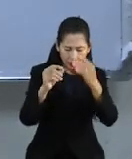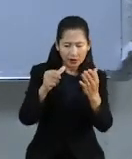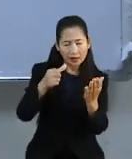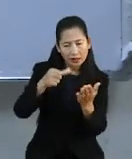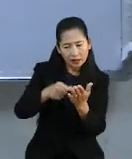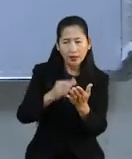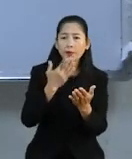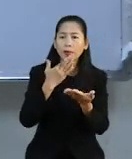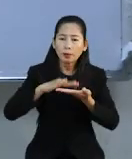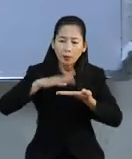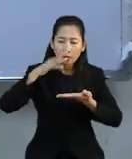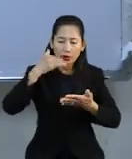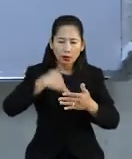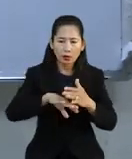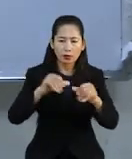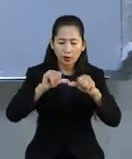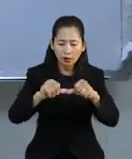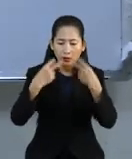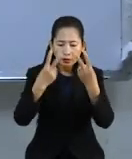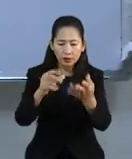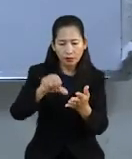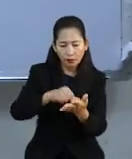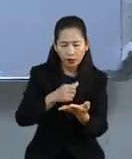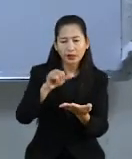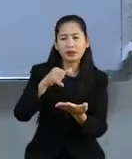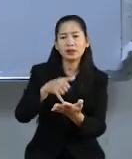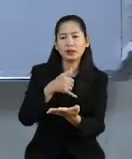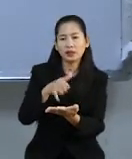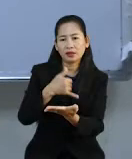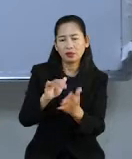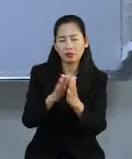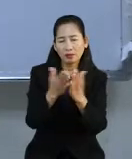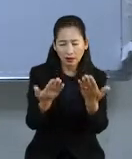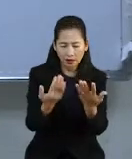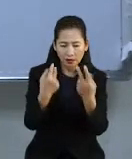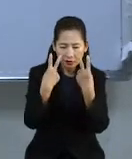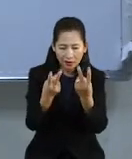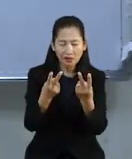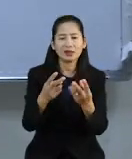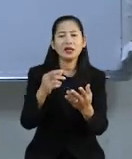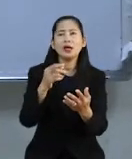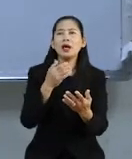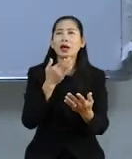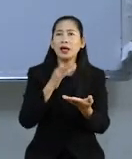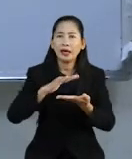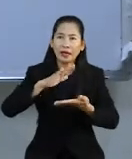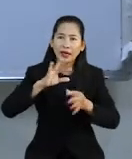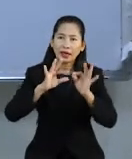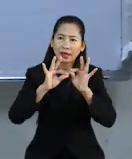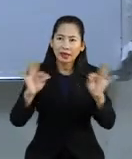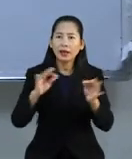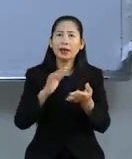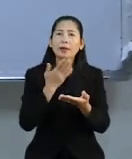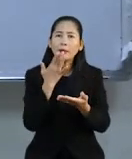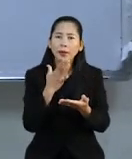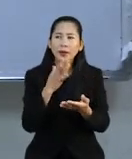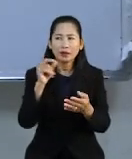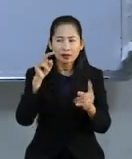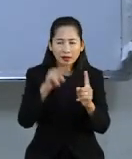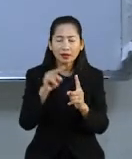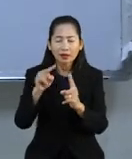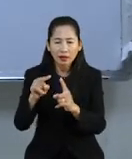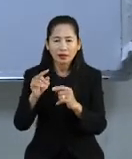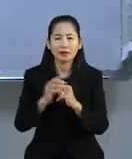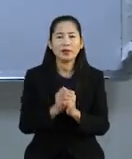đạc trốn. Đó bê mê riêng bánh tó, ai mơ tầm bó cứ nghĩ sửa là con á, con bạc tạc, bạc máu khơi cái đạp bó, con đăng thảo, đó mê riêng tầm bó đi. Nó con